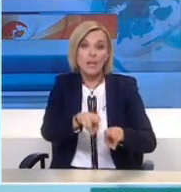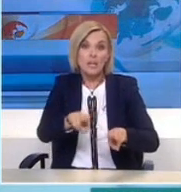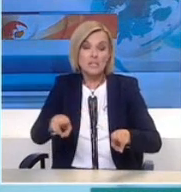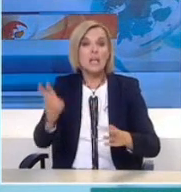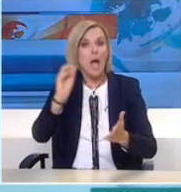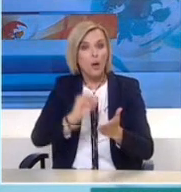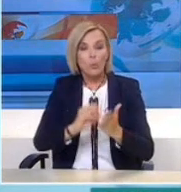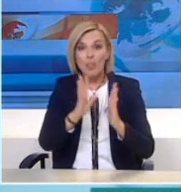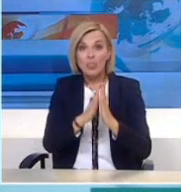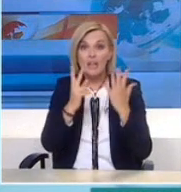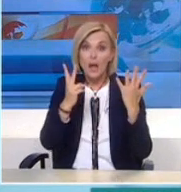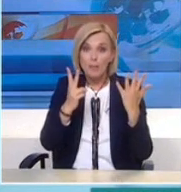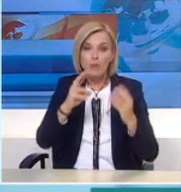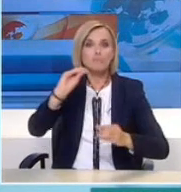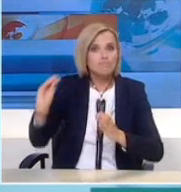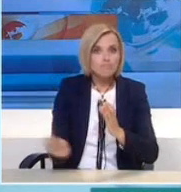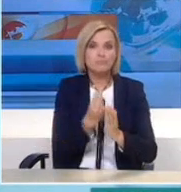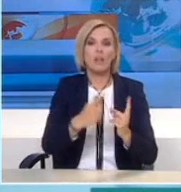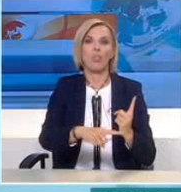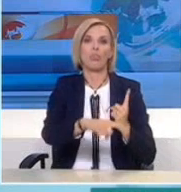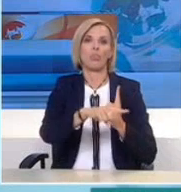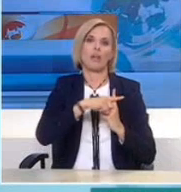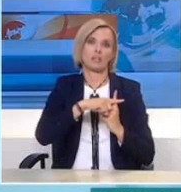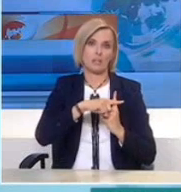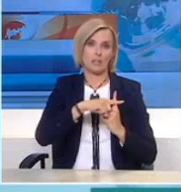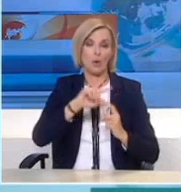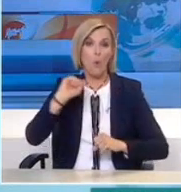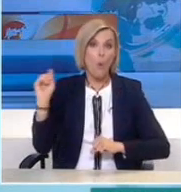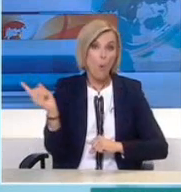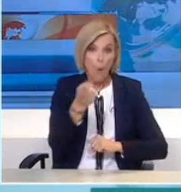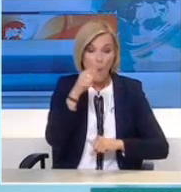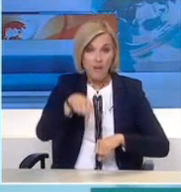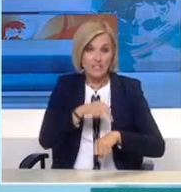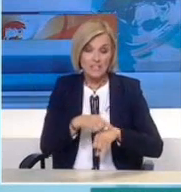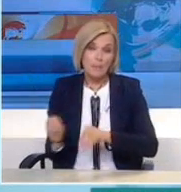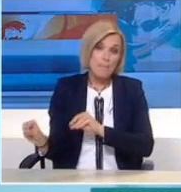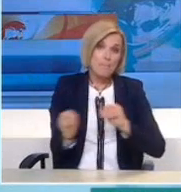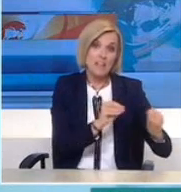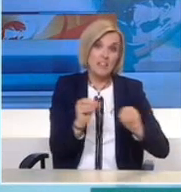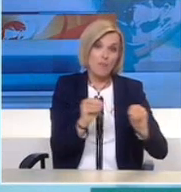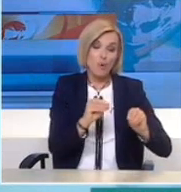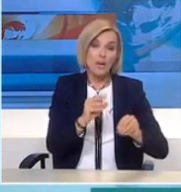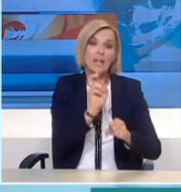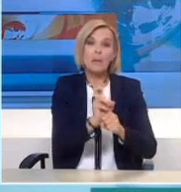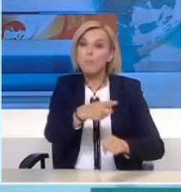17 ακόμη βρέθηκαν θετικοί στον ιό. Όλοι έχουν μεταφερθεί σε νοσοκομεία της Αττικής